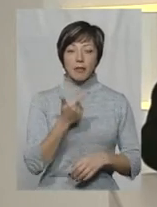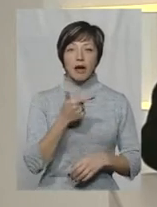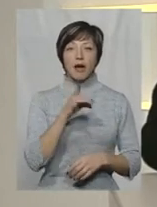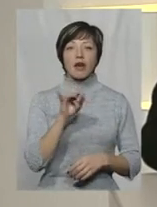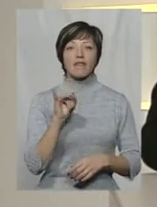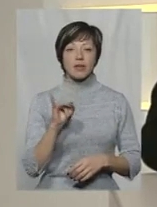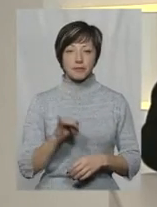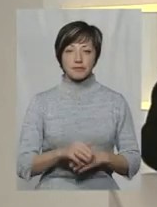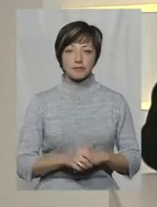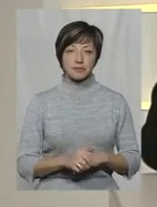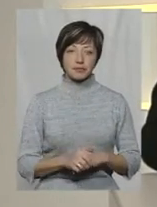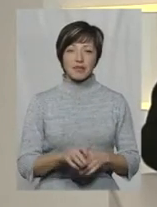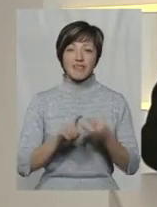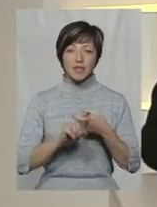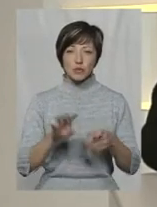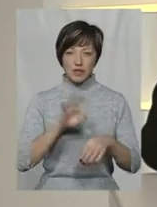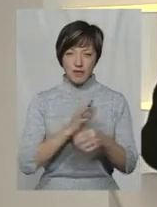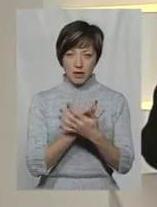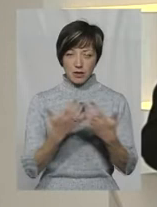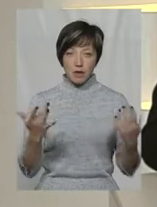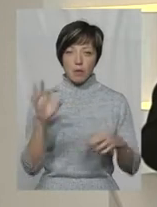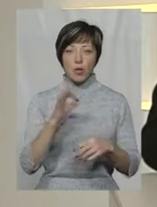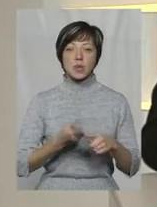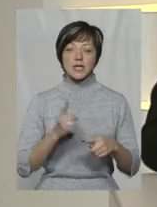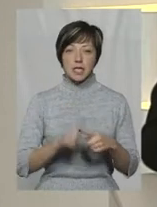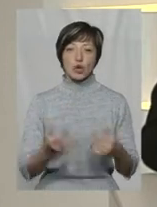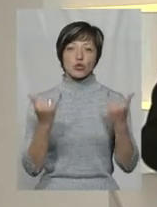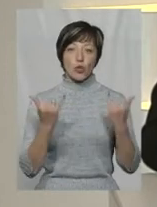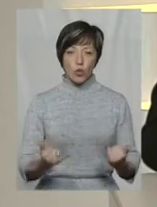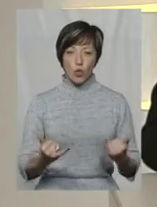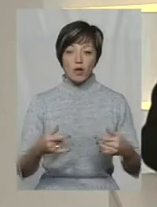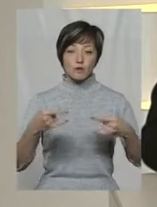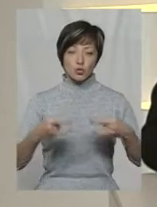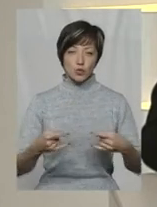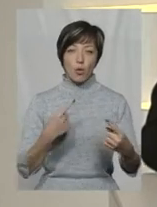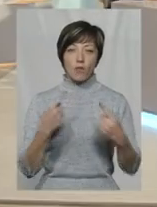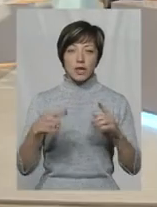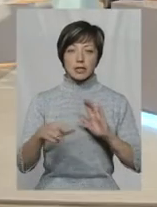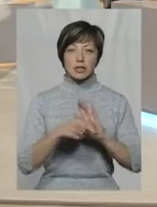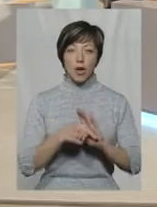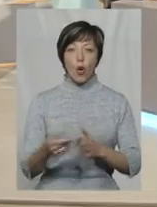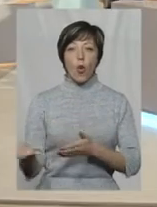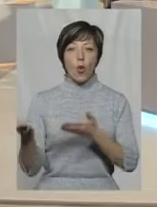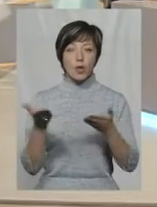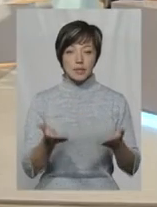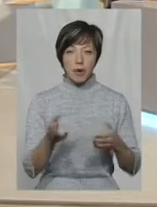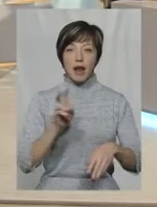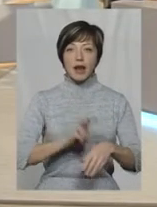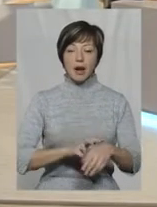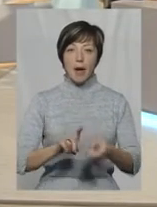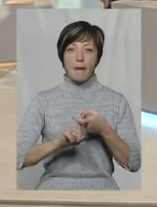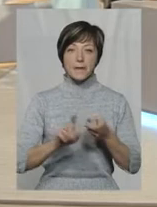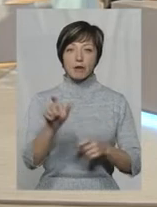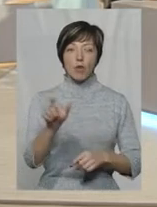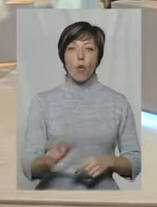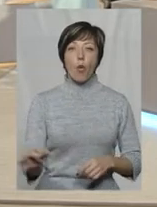гострі респіраторні вірусні інфекції. Саме про це сьогодні у студії говоритимемо із гостем,